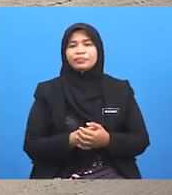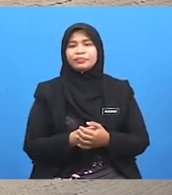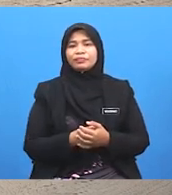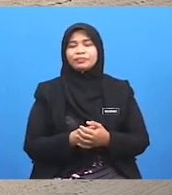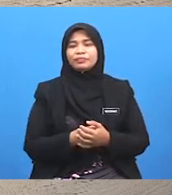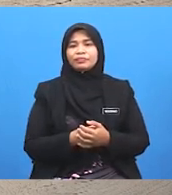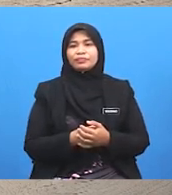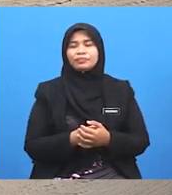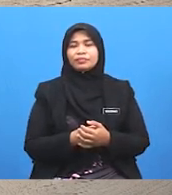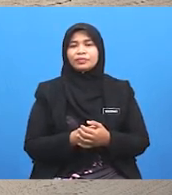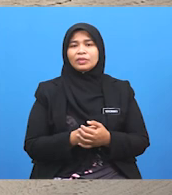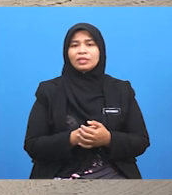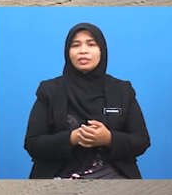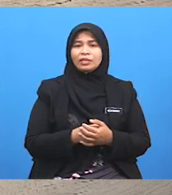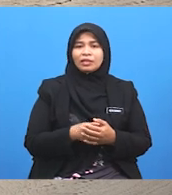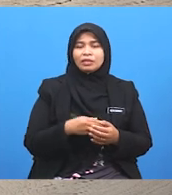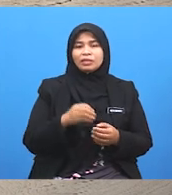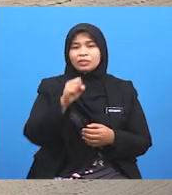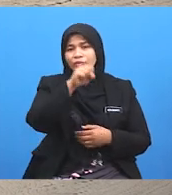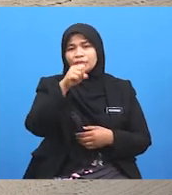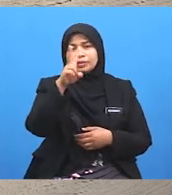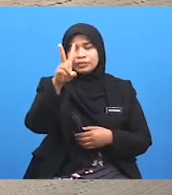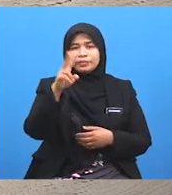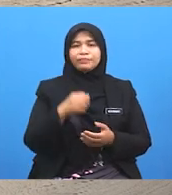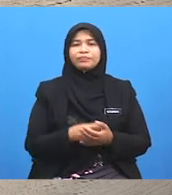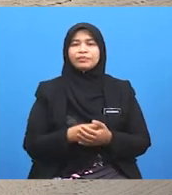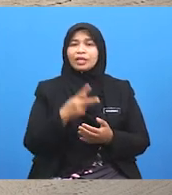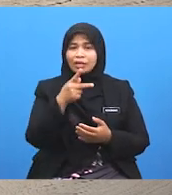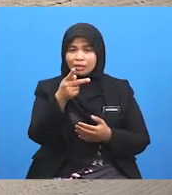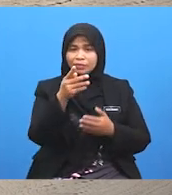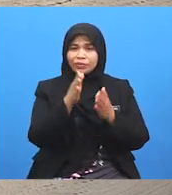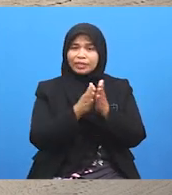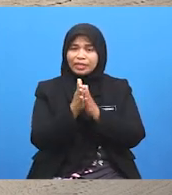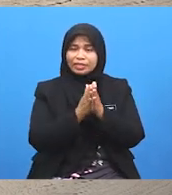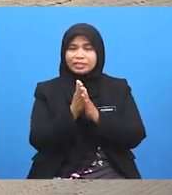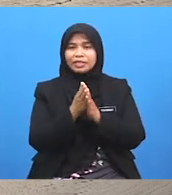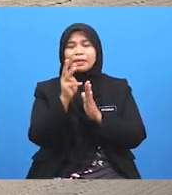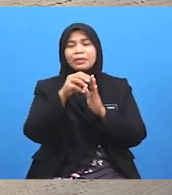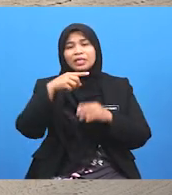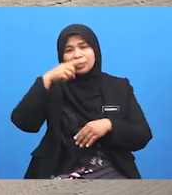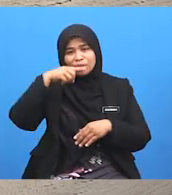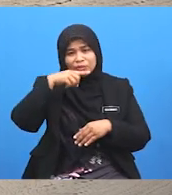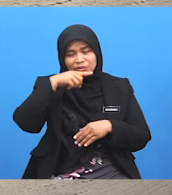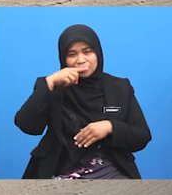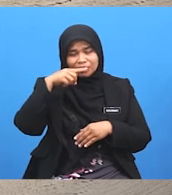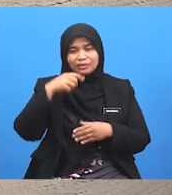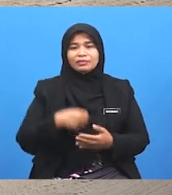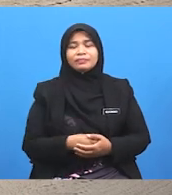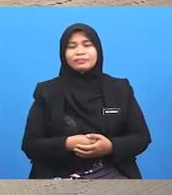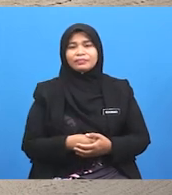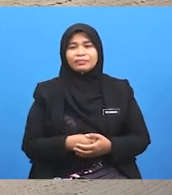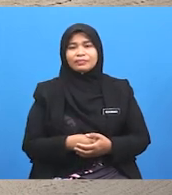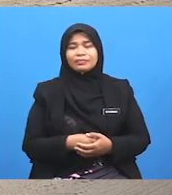Bagus, Mira. Soalan yang kedua. Kamu rajin menggosok